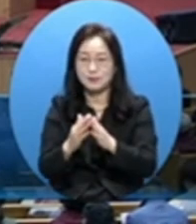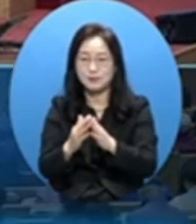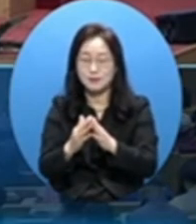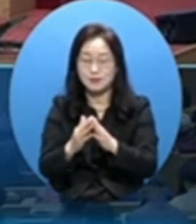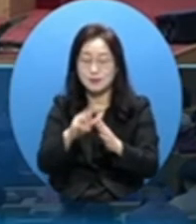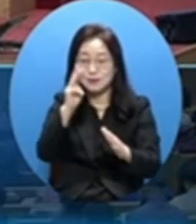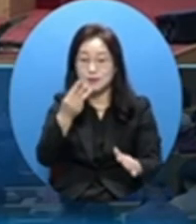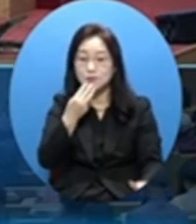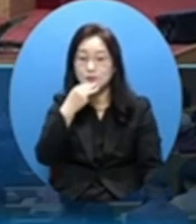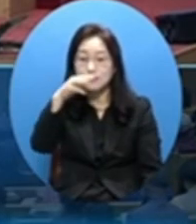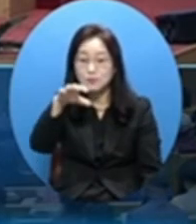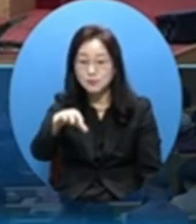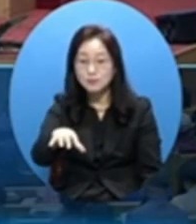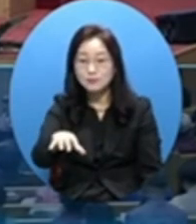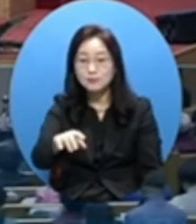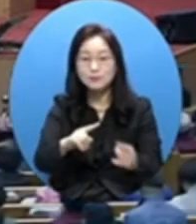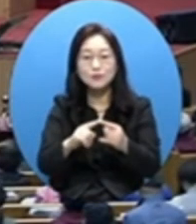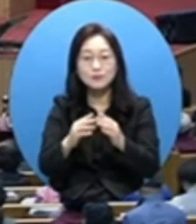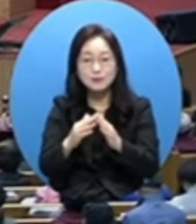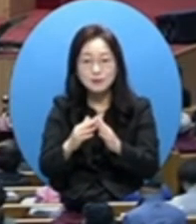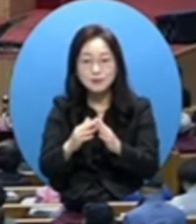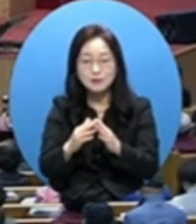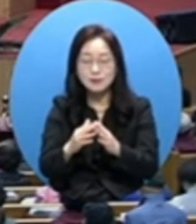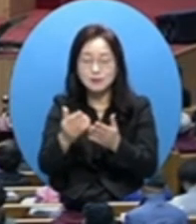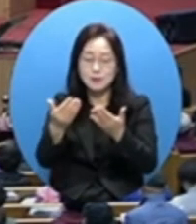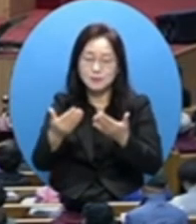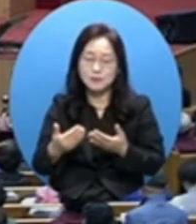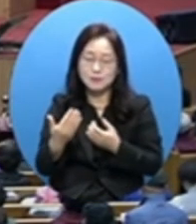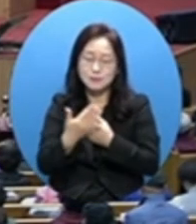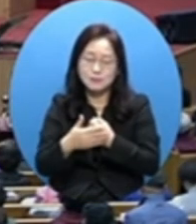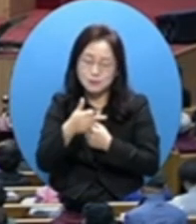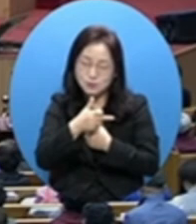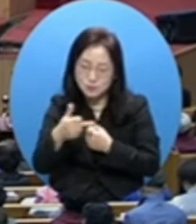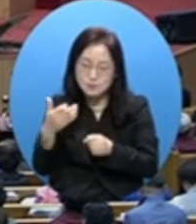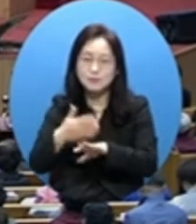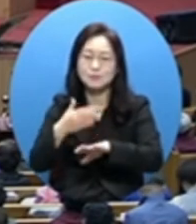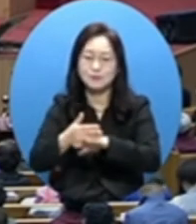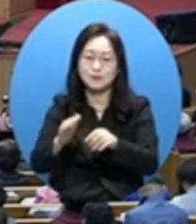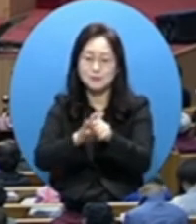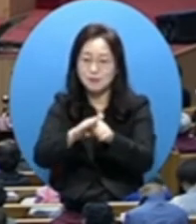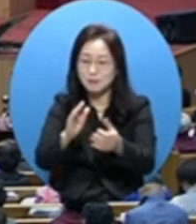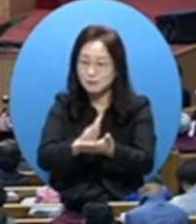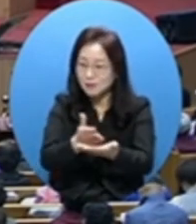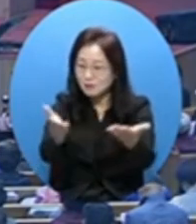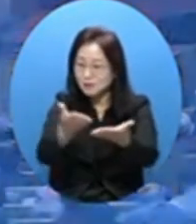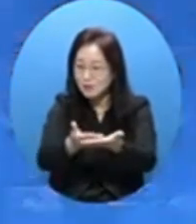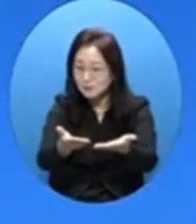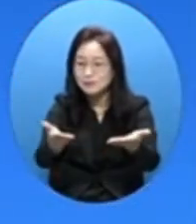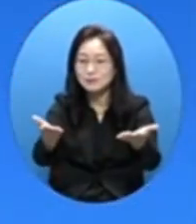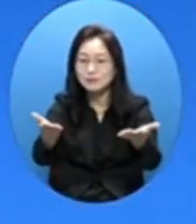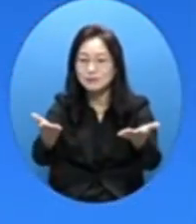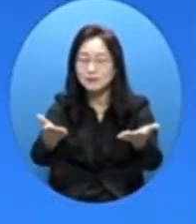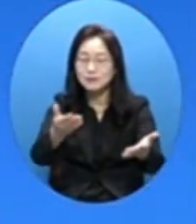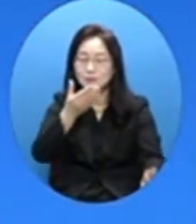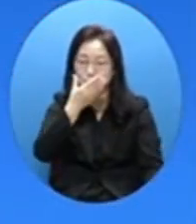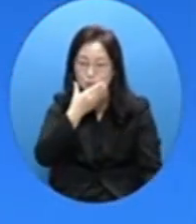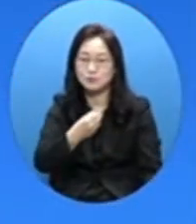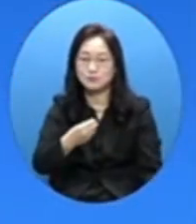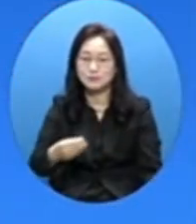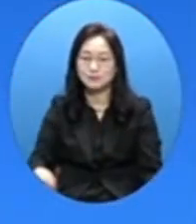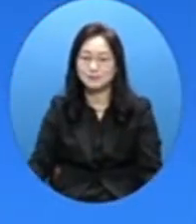예루살렘 교회는 받은 은혜 너무 감사해서 그 사랑을 이웃에게 나누는 그러한 복된